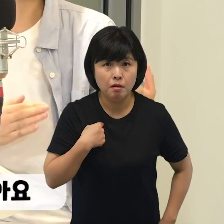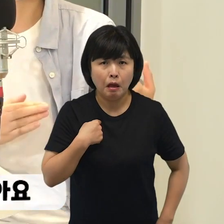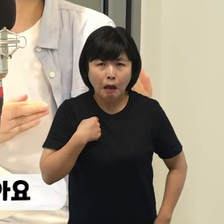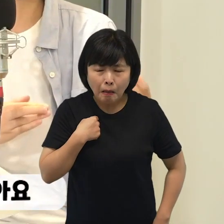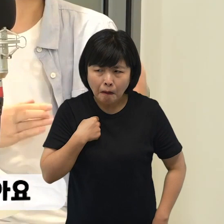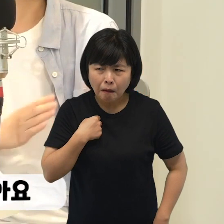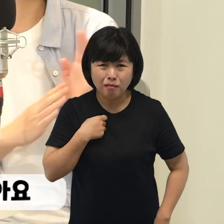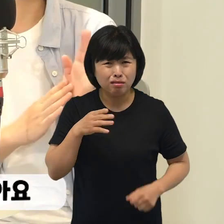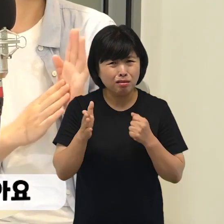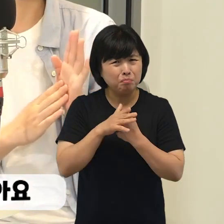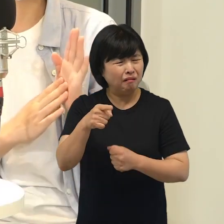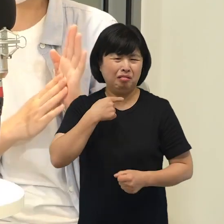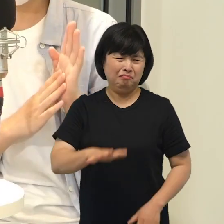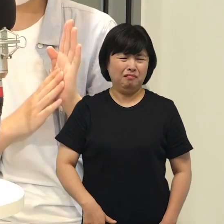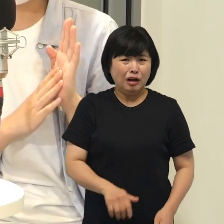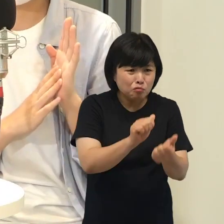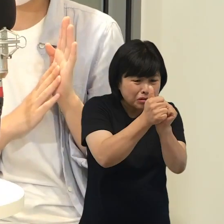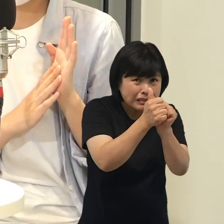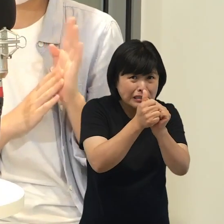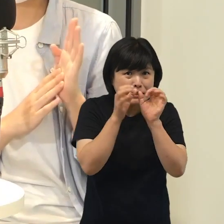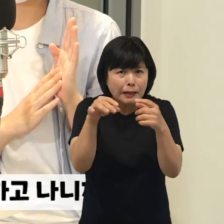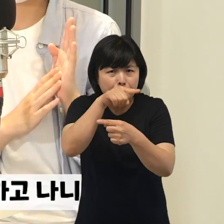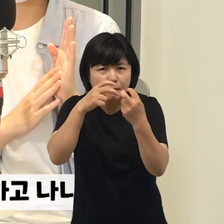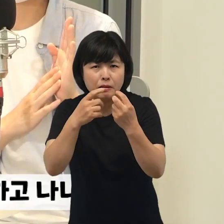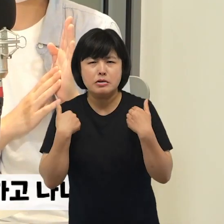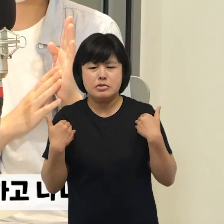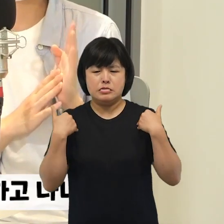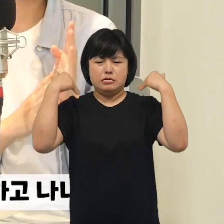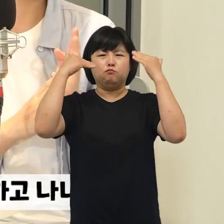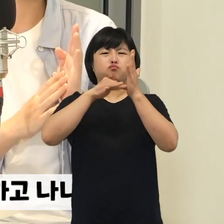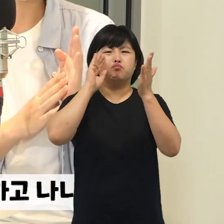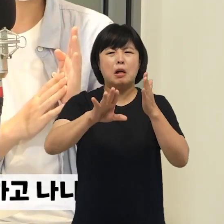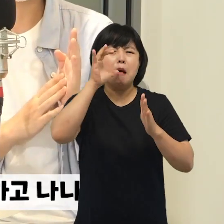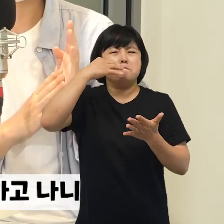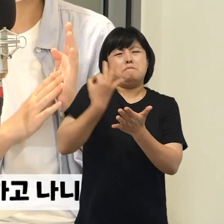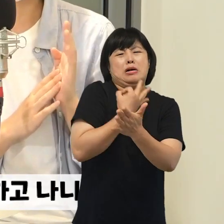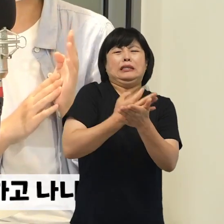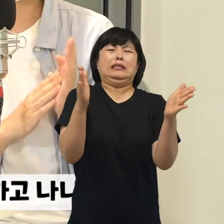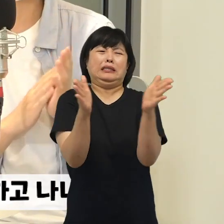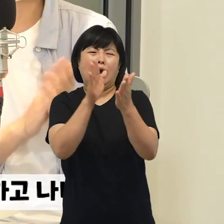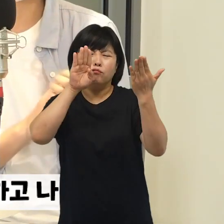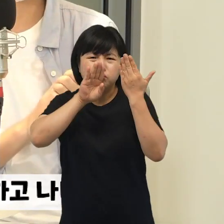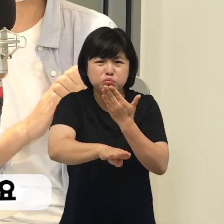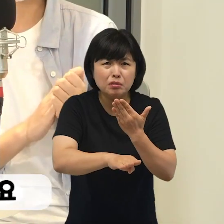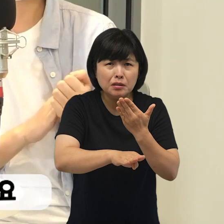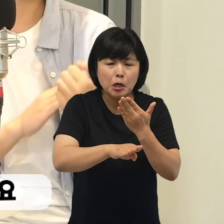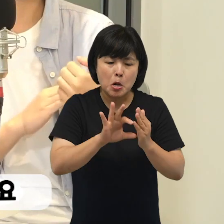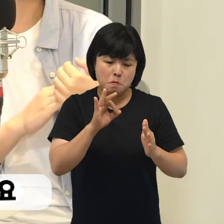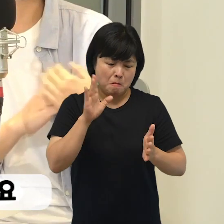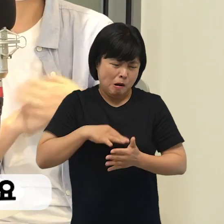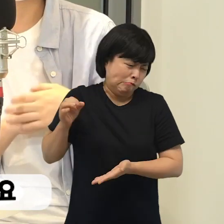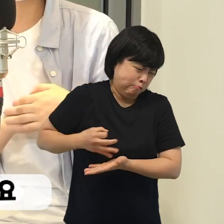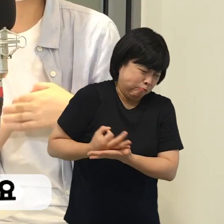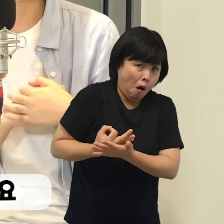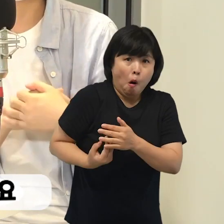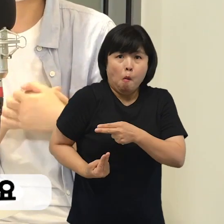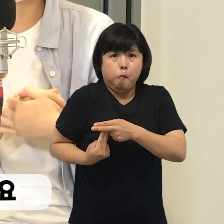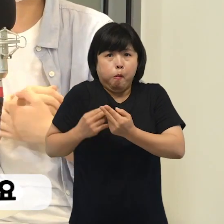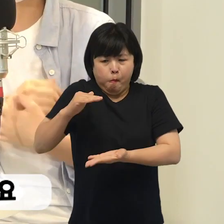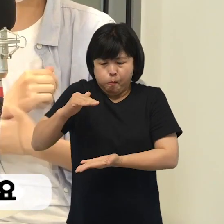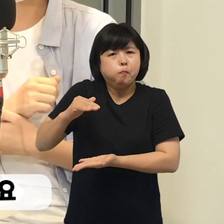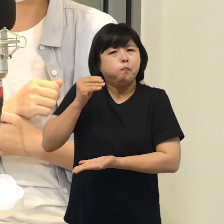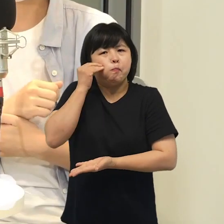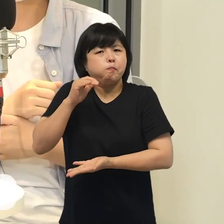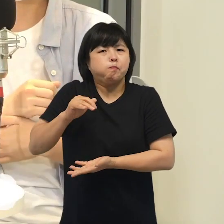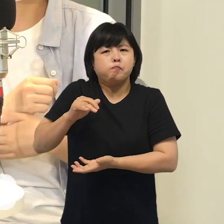그렇죠. 저희가 접할 일이 없잖아요. 주식이나 재테크를. 근데 이제 성인이 되고 나서 알바를 시작하고 나니까 뭔가 여윳돈이 되게 많이 생기게